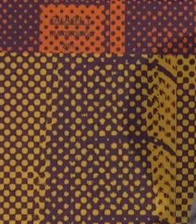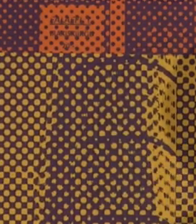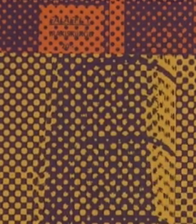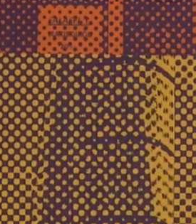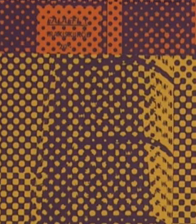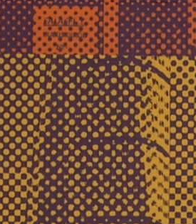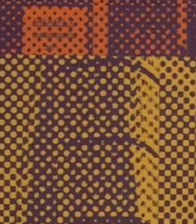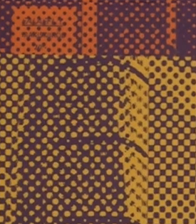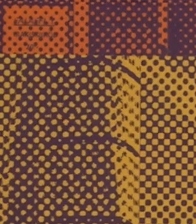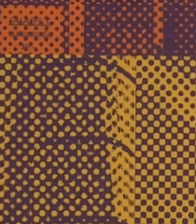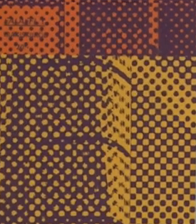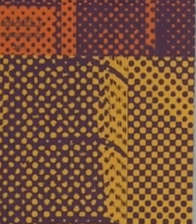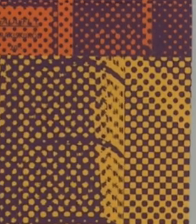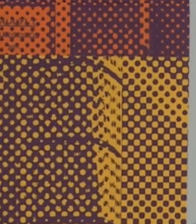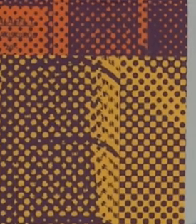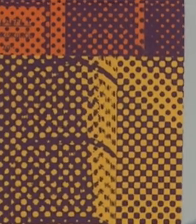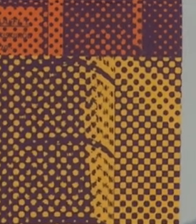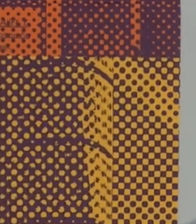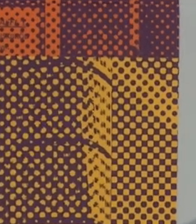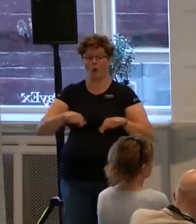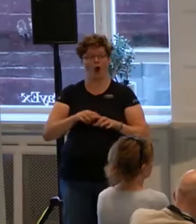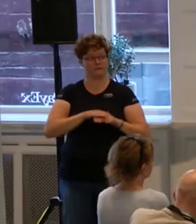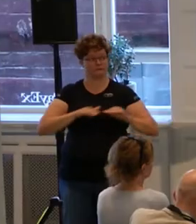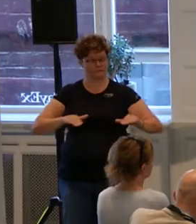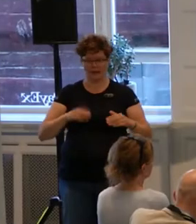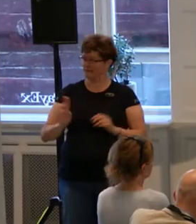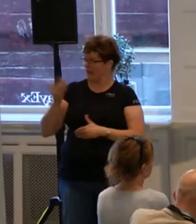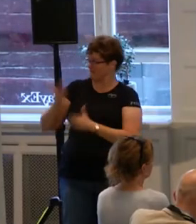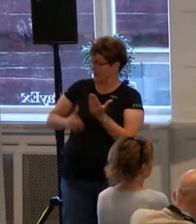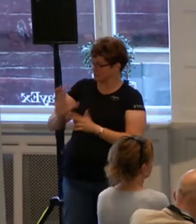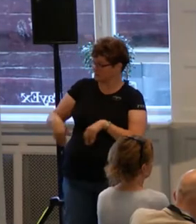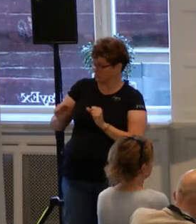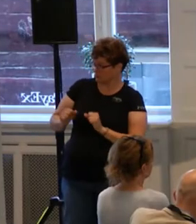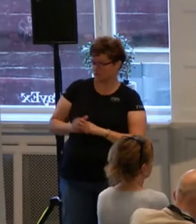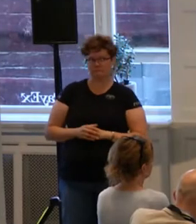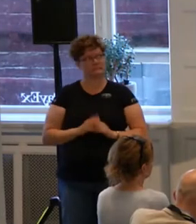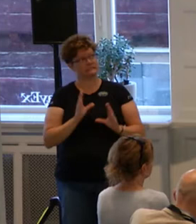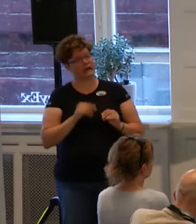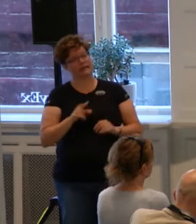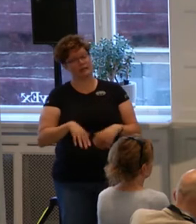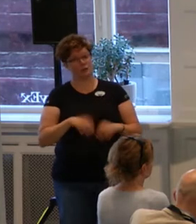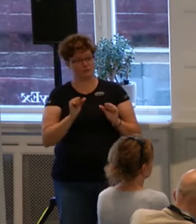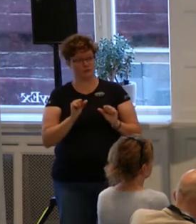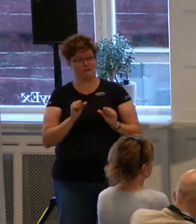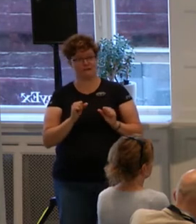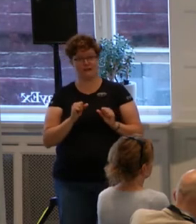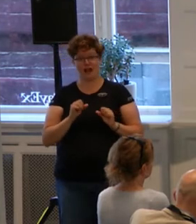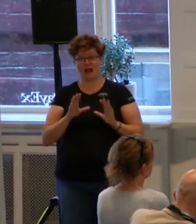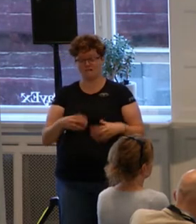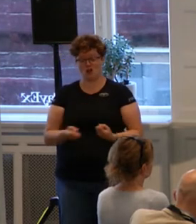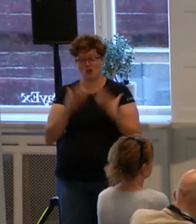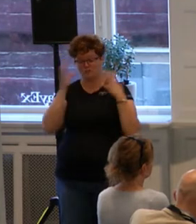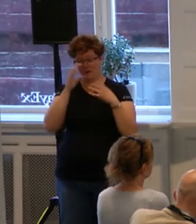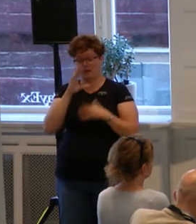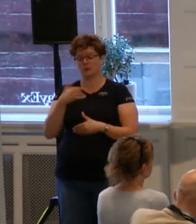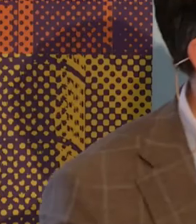insatser och bra jobb lokalt. När är du klar med det här uppdraget? Det här uppdraget, vi har löst problemet då